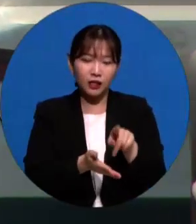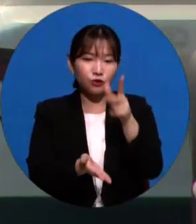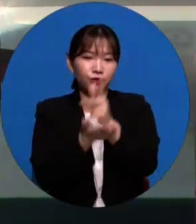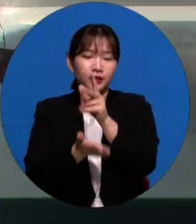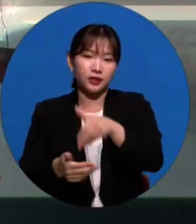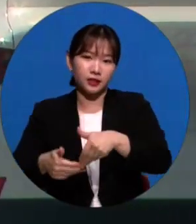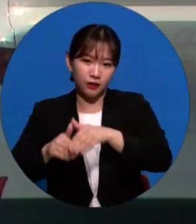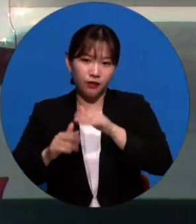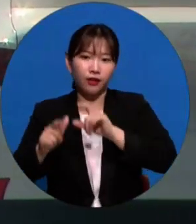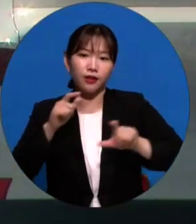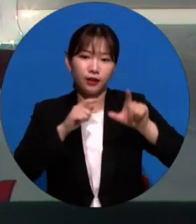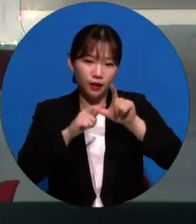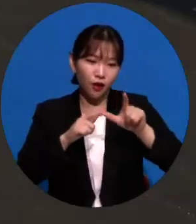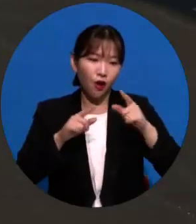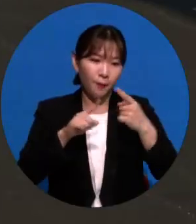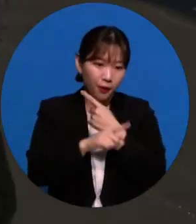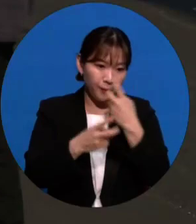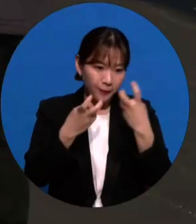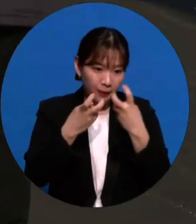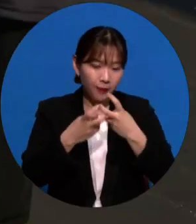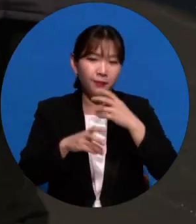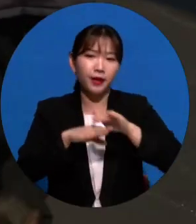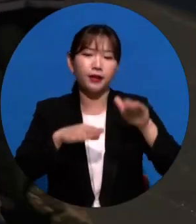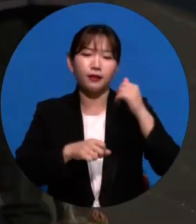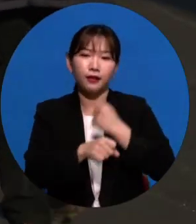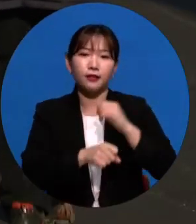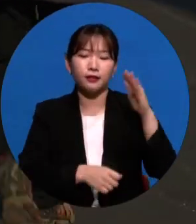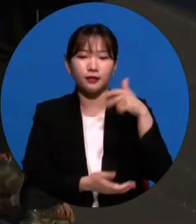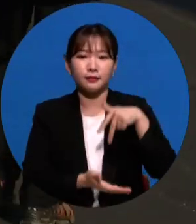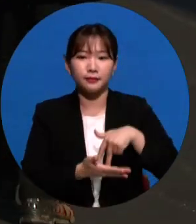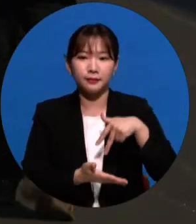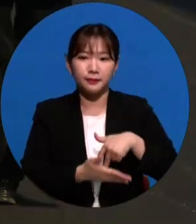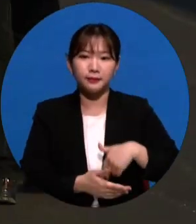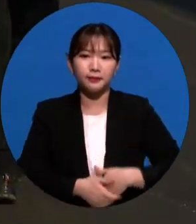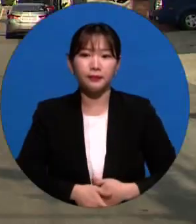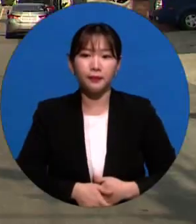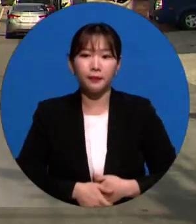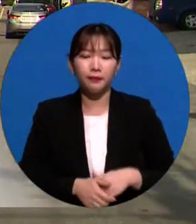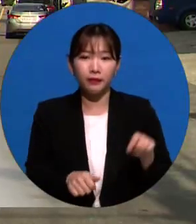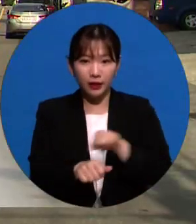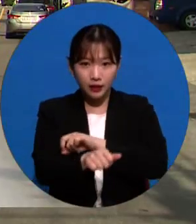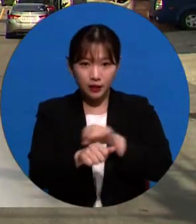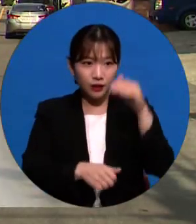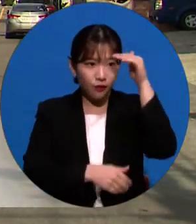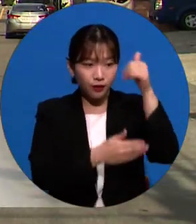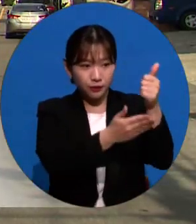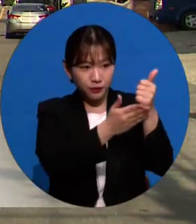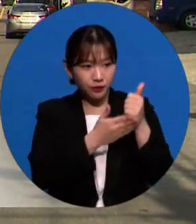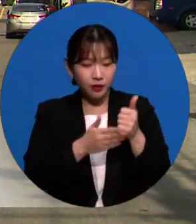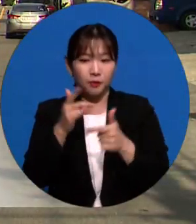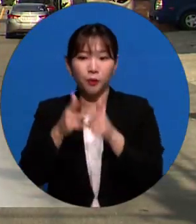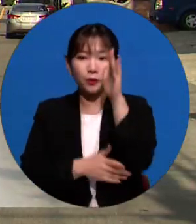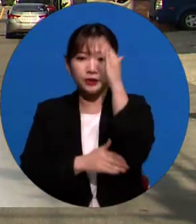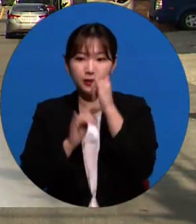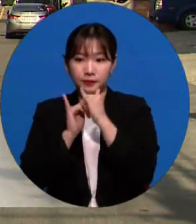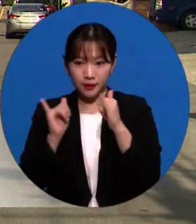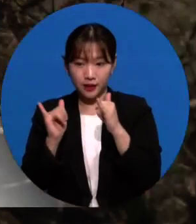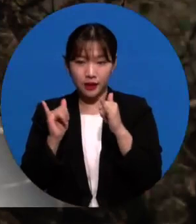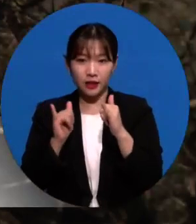등 추가적인 보완책으로 풀어야 한다는 입장입니다. 특히 관광객과 목포